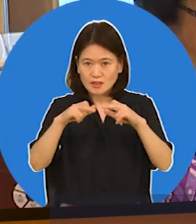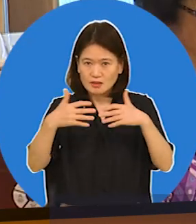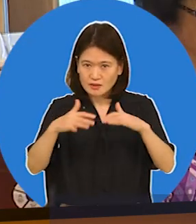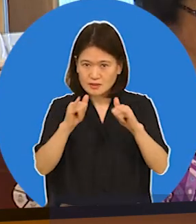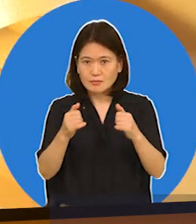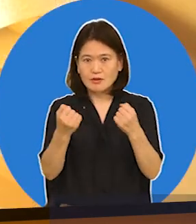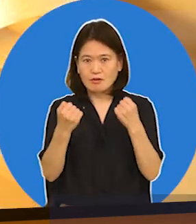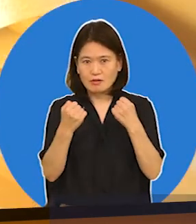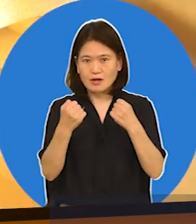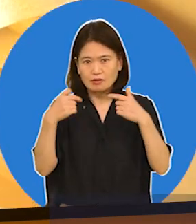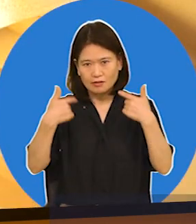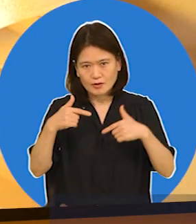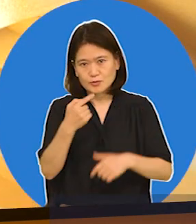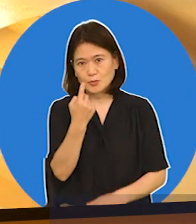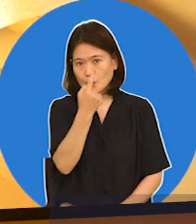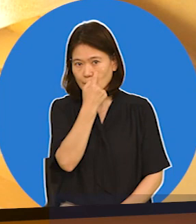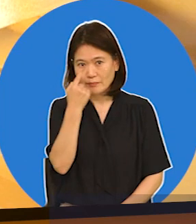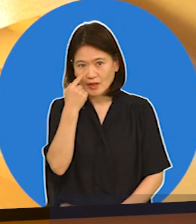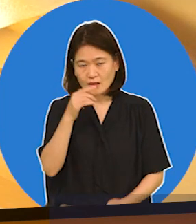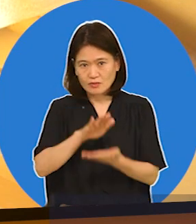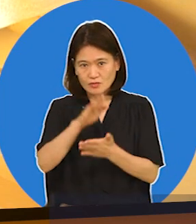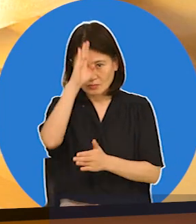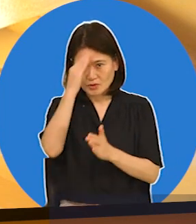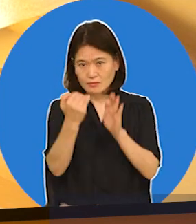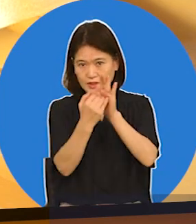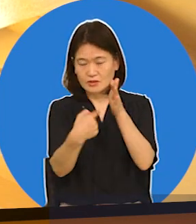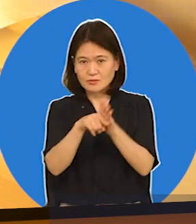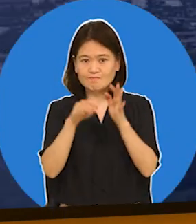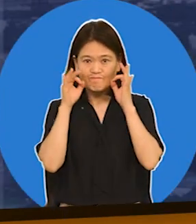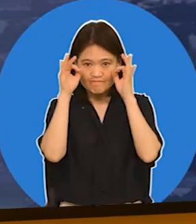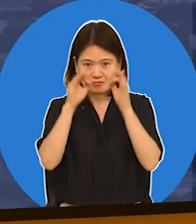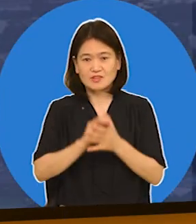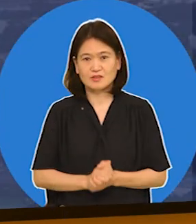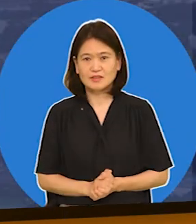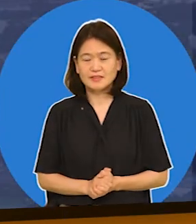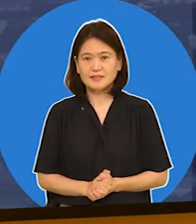건강상태를 수시로 확인해 온열 질환 예방에 힘쓰고 있습니다